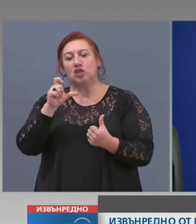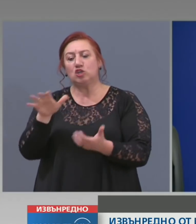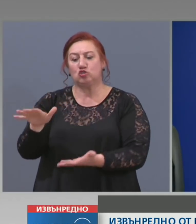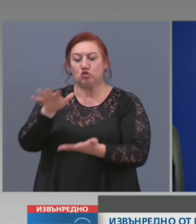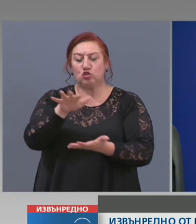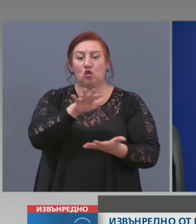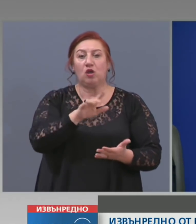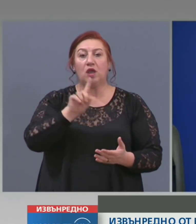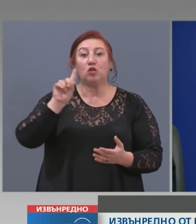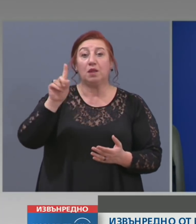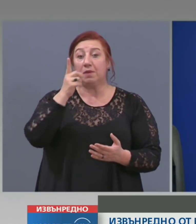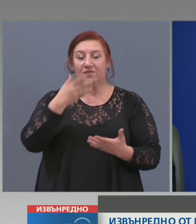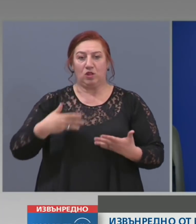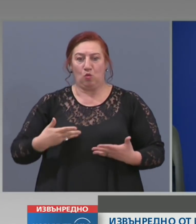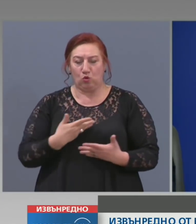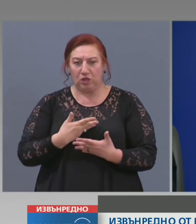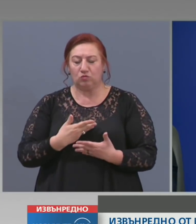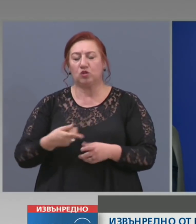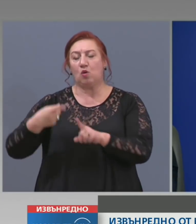необходимост, лекарства,